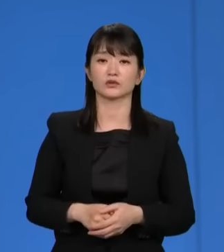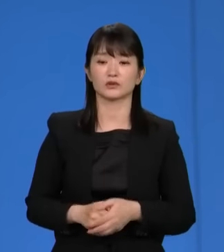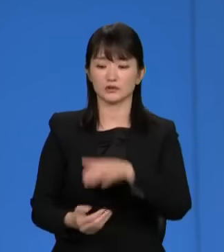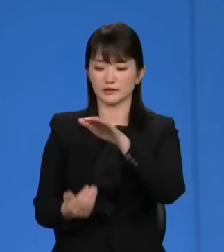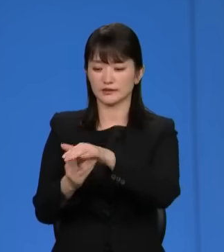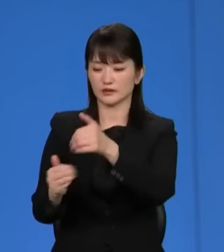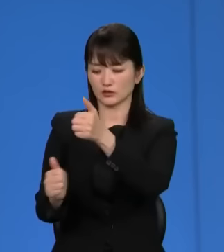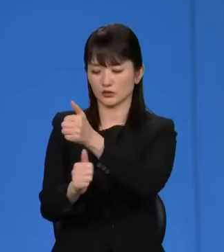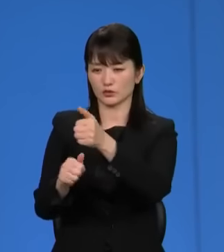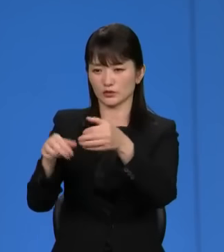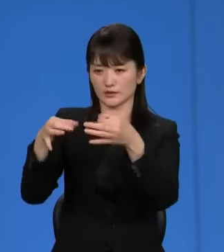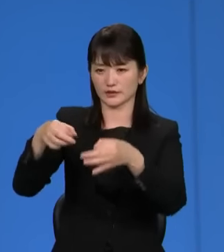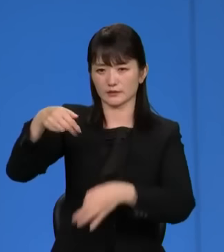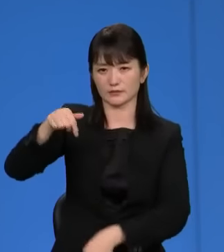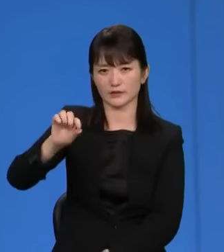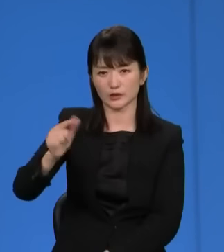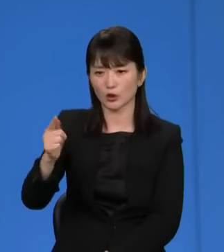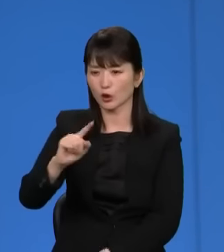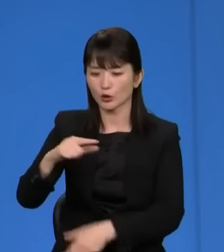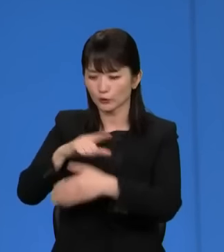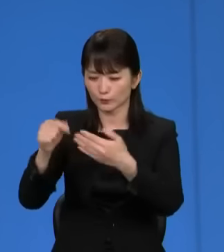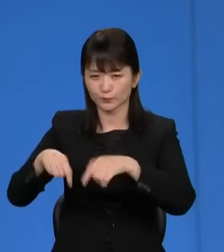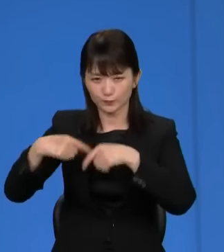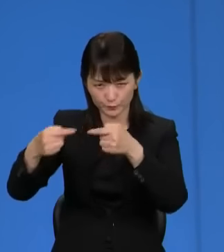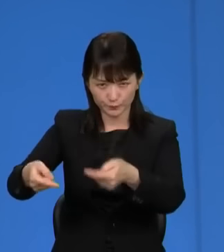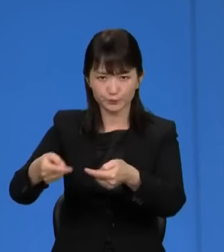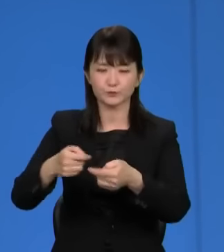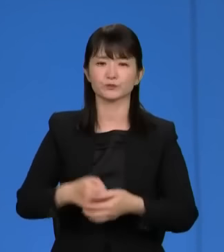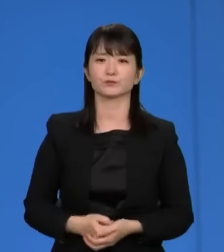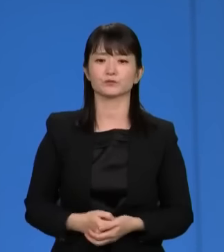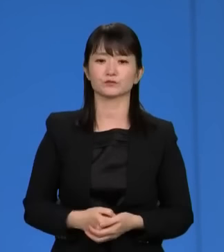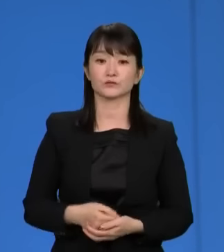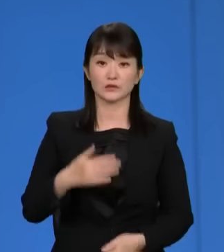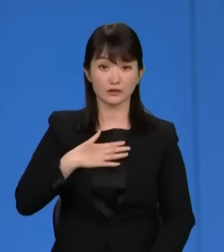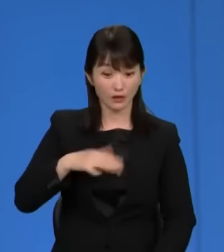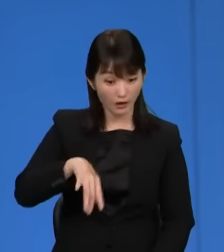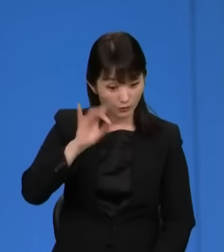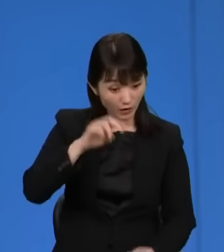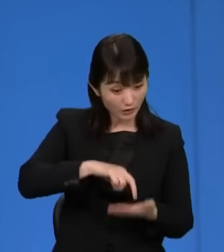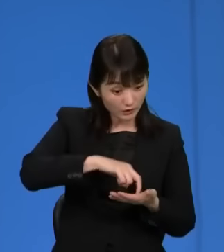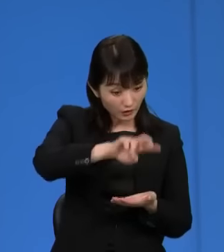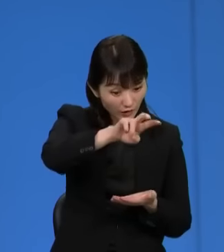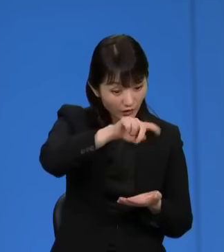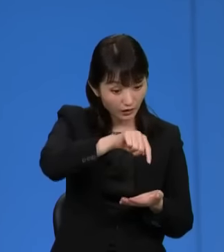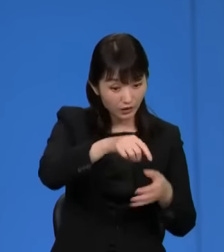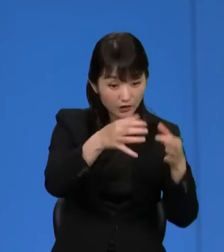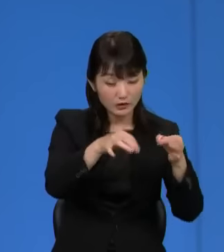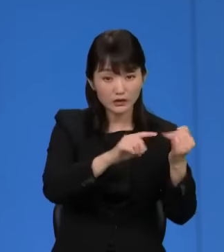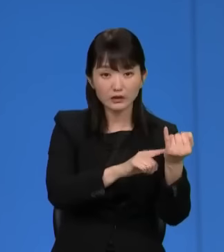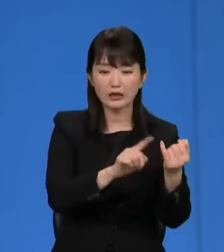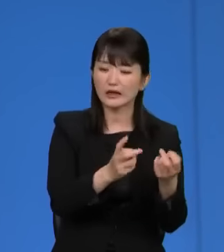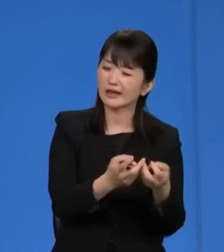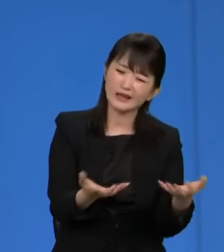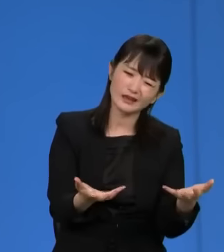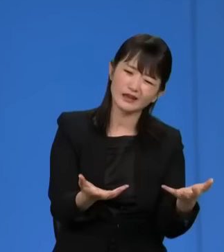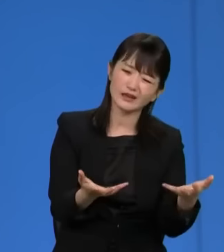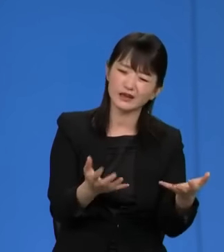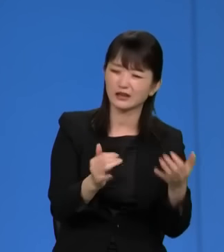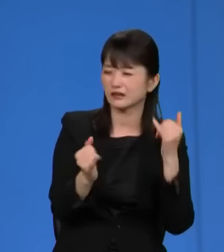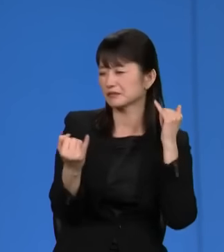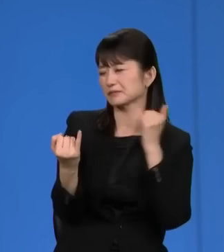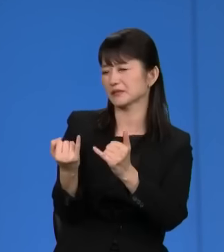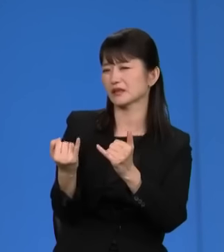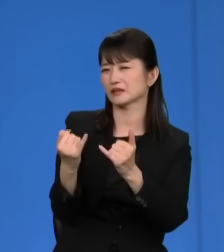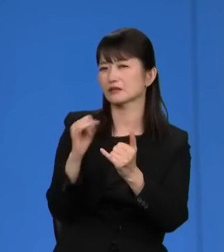의원께서 그 어느 프로그램에 나와서 뭐 마치 제가 먼저 문자를 보내서 김건희 여사가 어쩔 수 없이 전화를 한